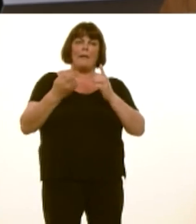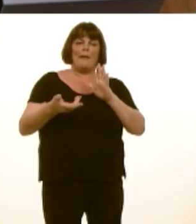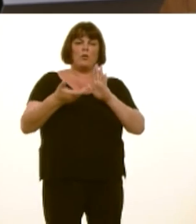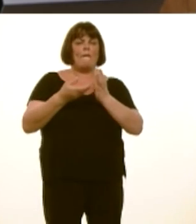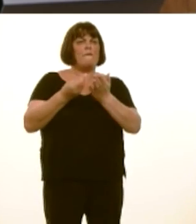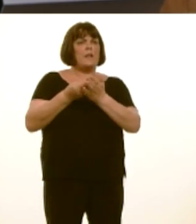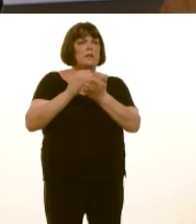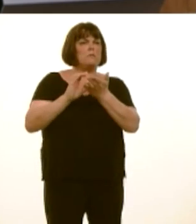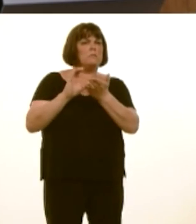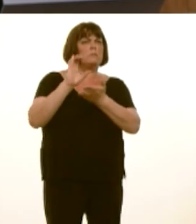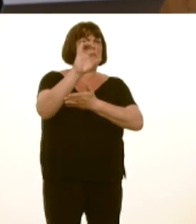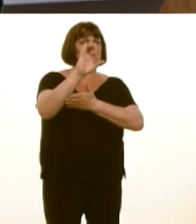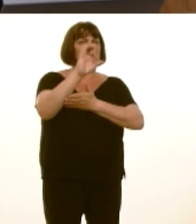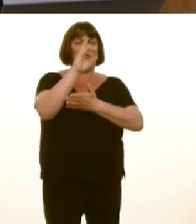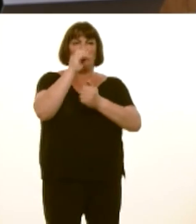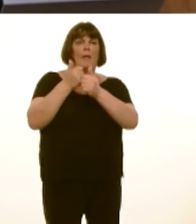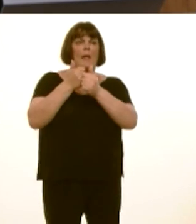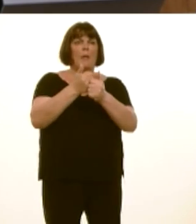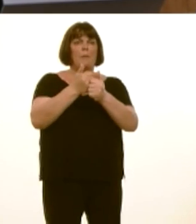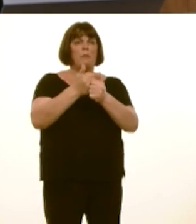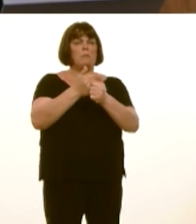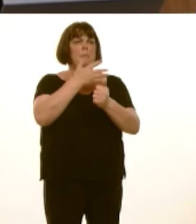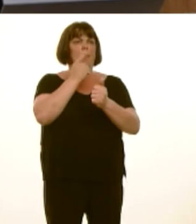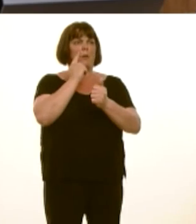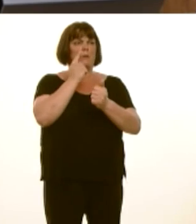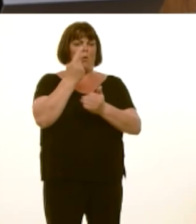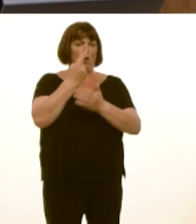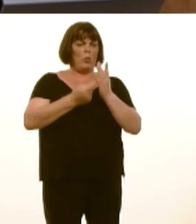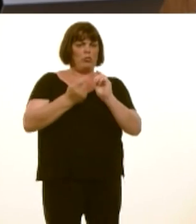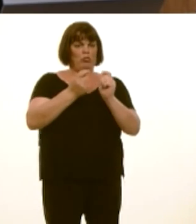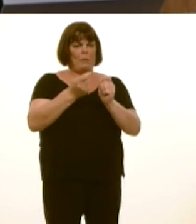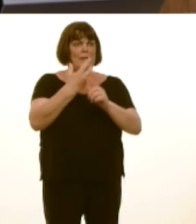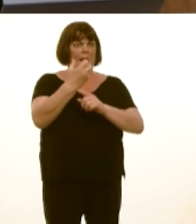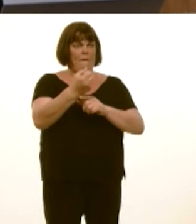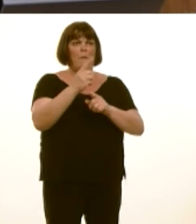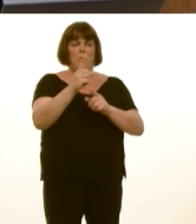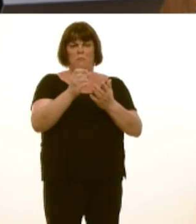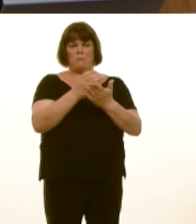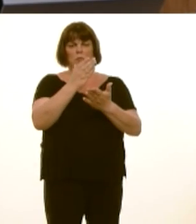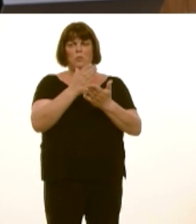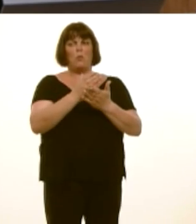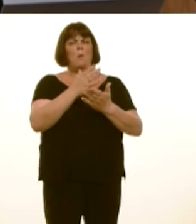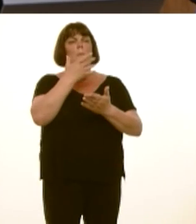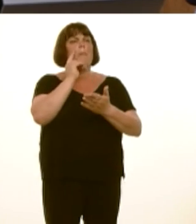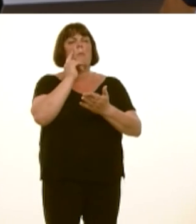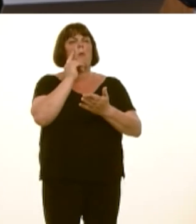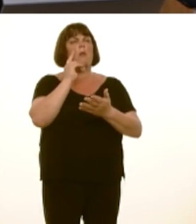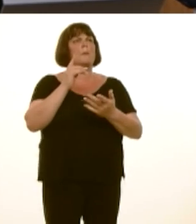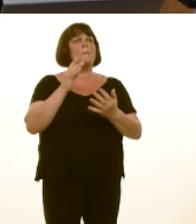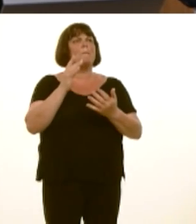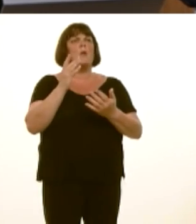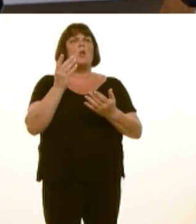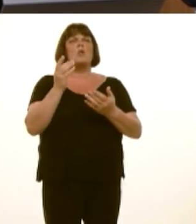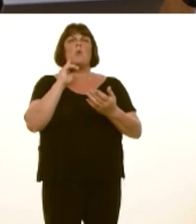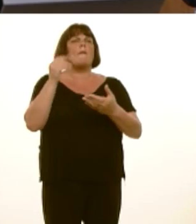ond sicrhau bod bobl ddim yn dod yn rhan o'r system cyfiawnder troseddol, ac wrth gwrs i